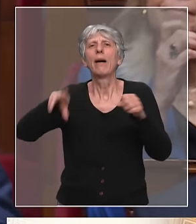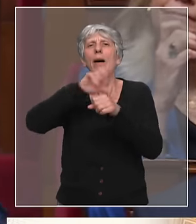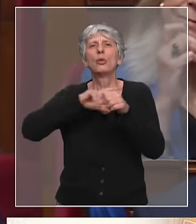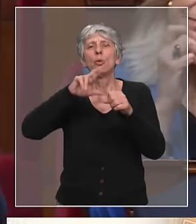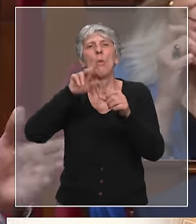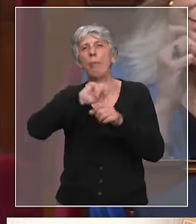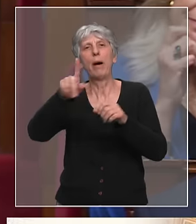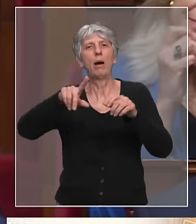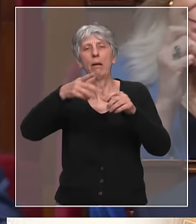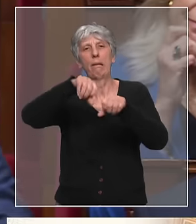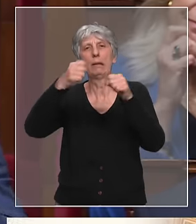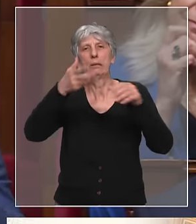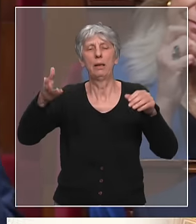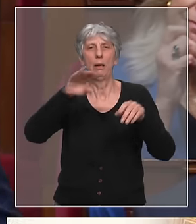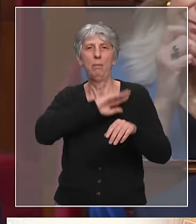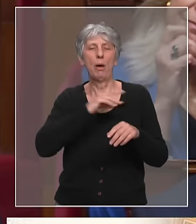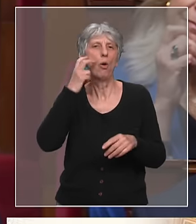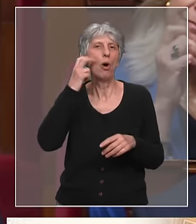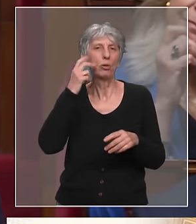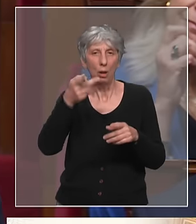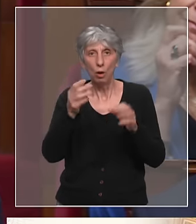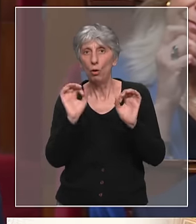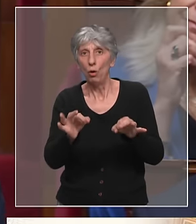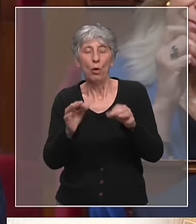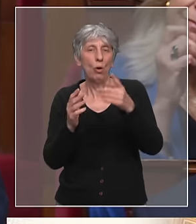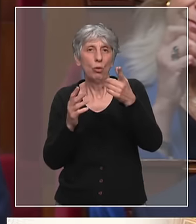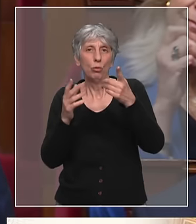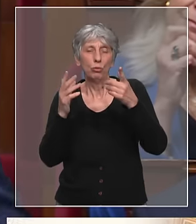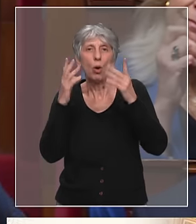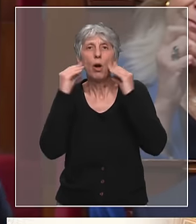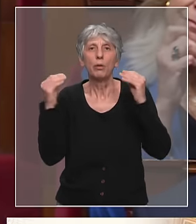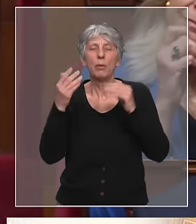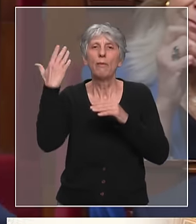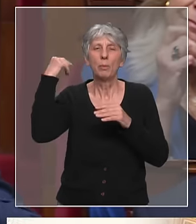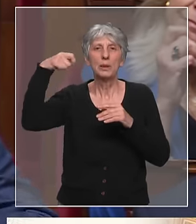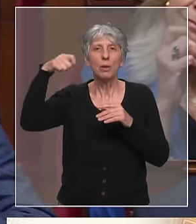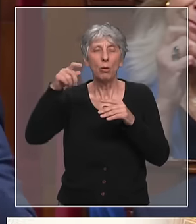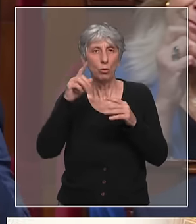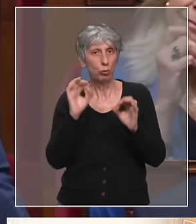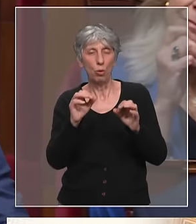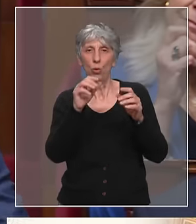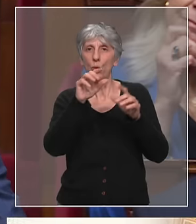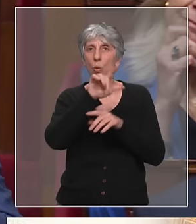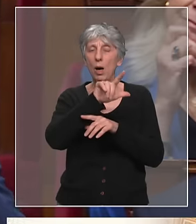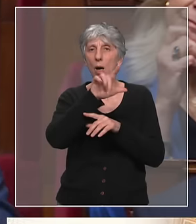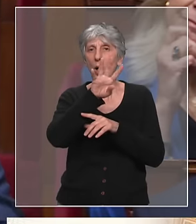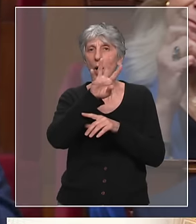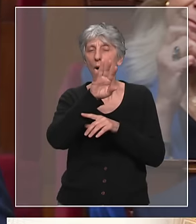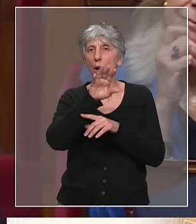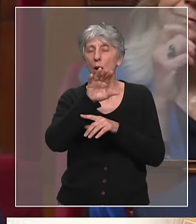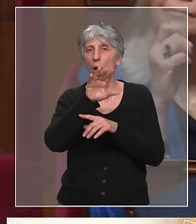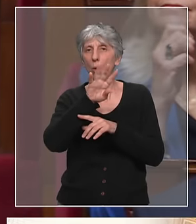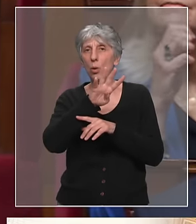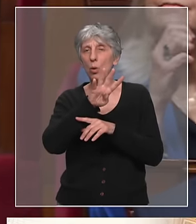François Hollande? Ça vaut pour la Bretagne, la région des Pays de la Loire ou la région Centre-Val de Loire, puisque le conseiller territorial ne tient que dans